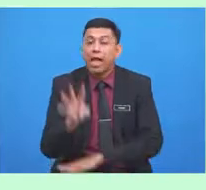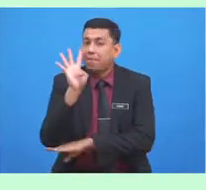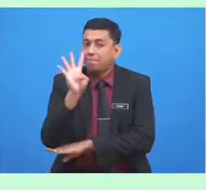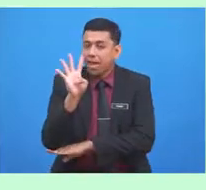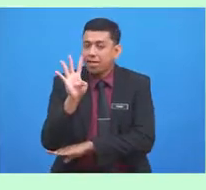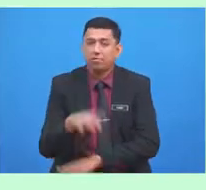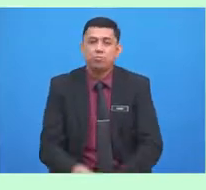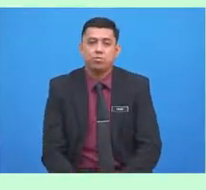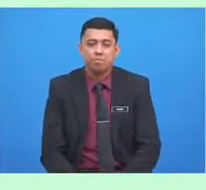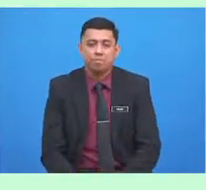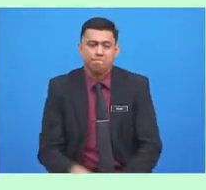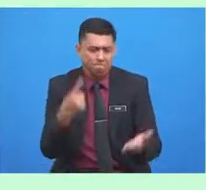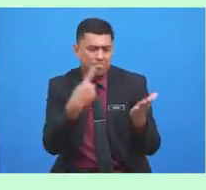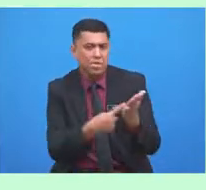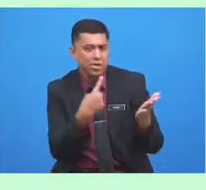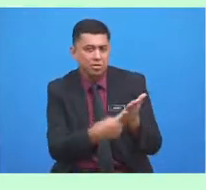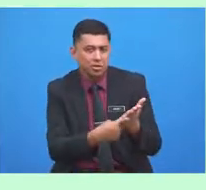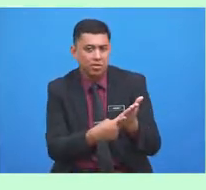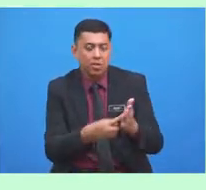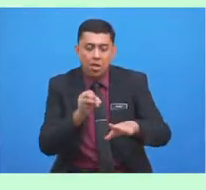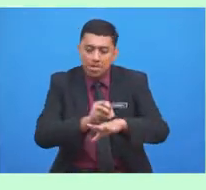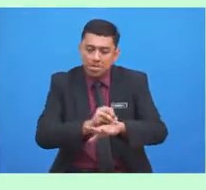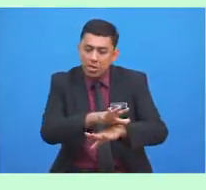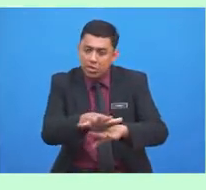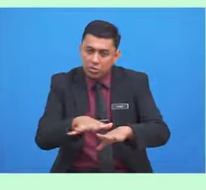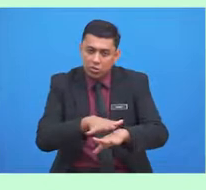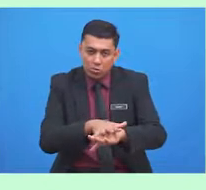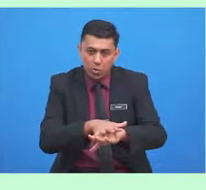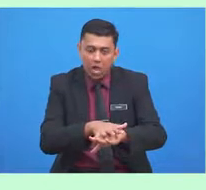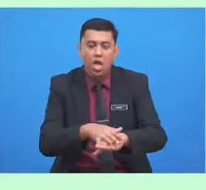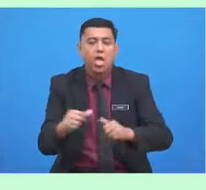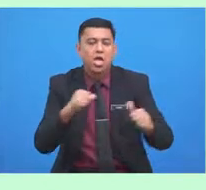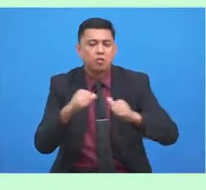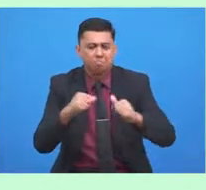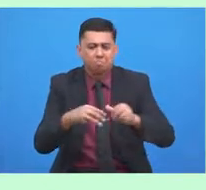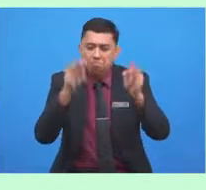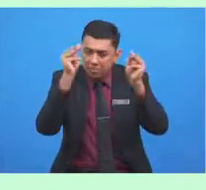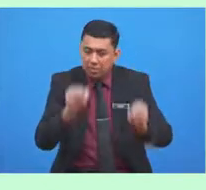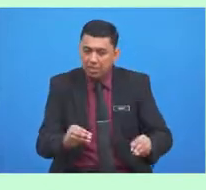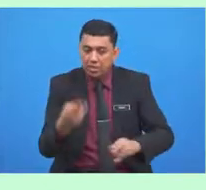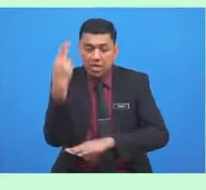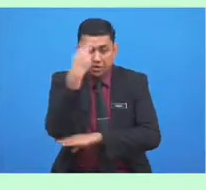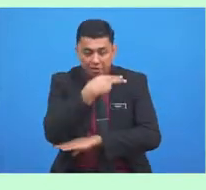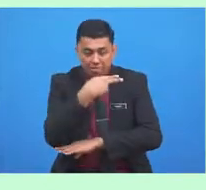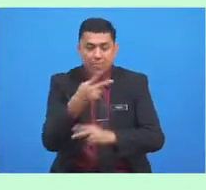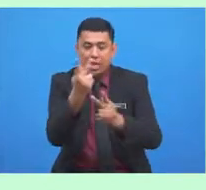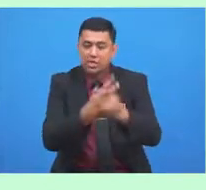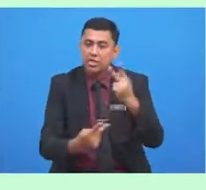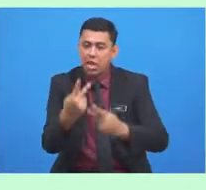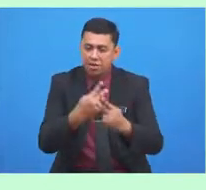Keempat, membincangkan pengaruh aktiviti manusia terhadap kitaran hidrologi.